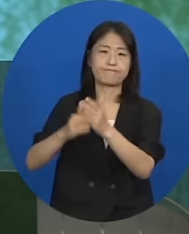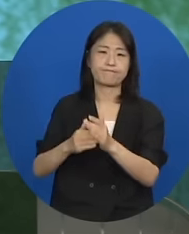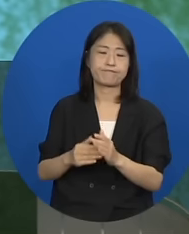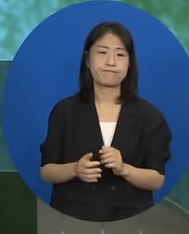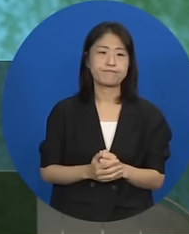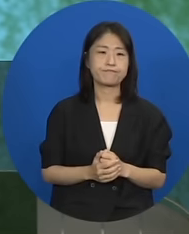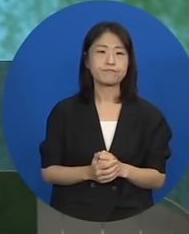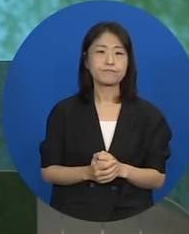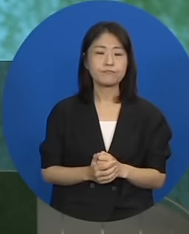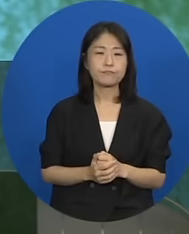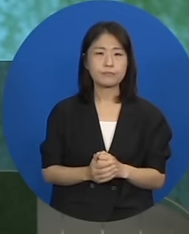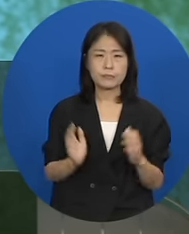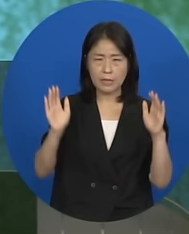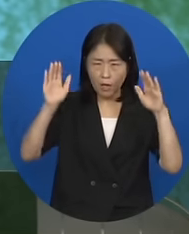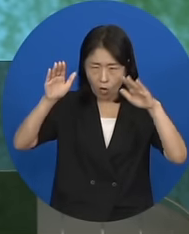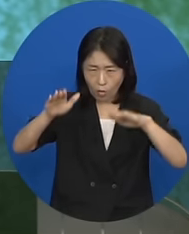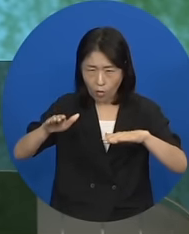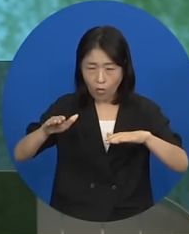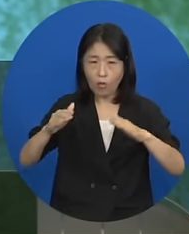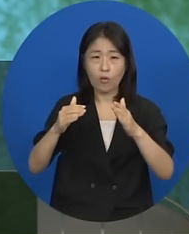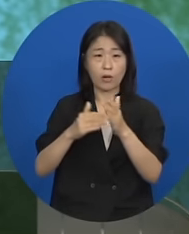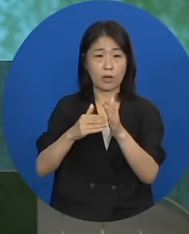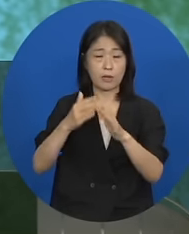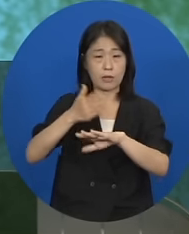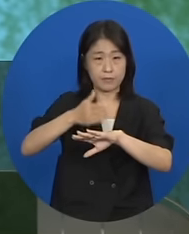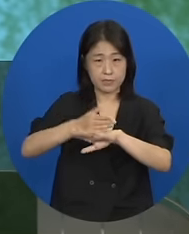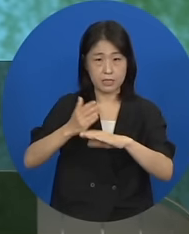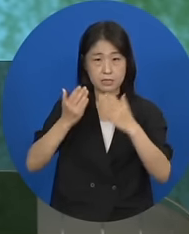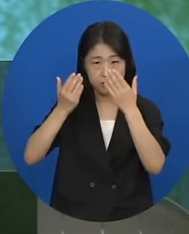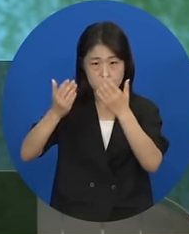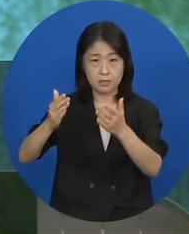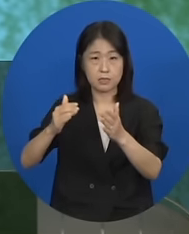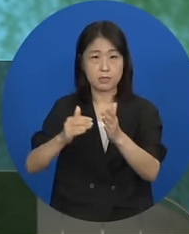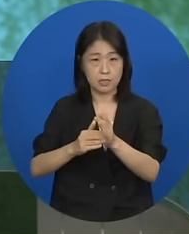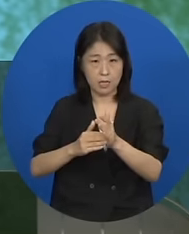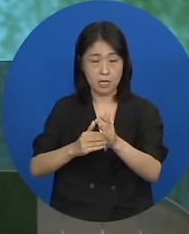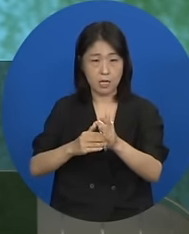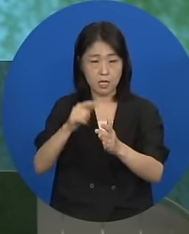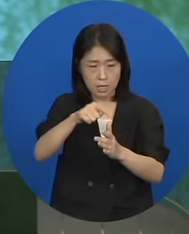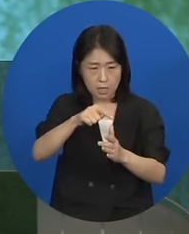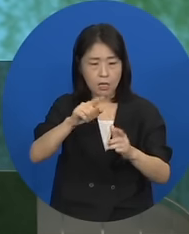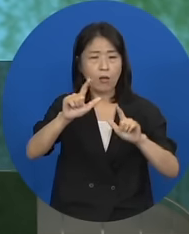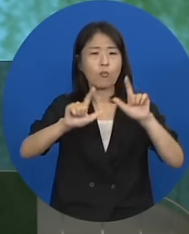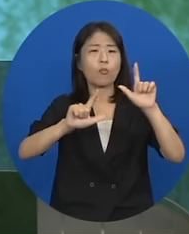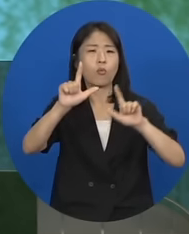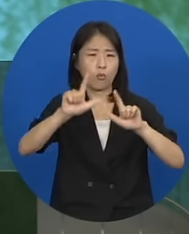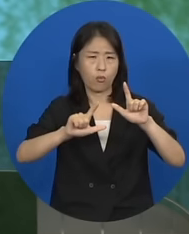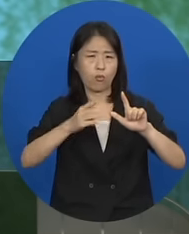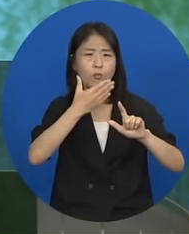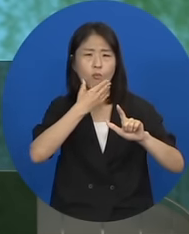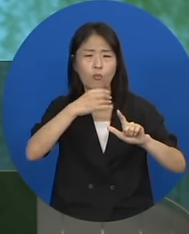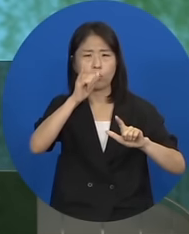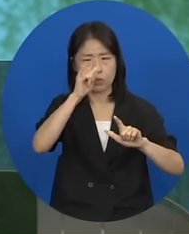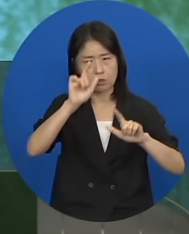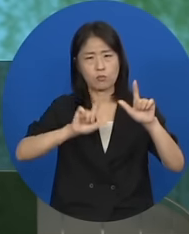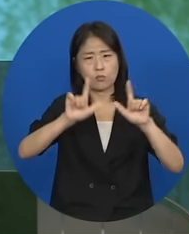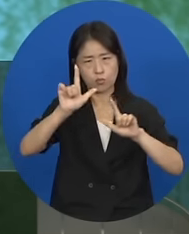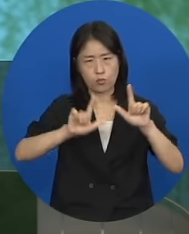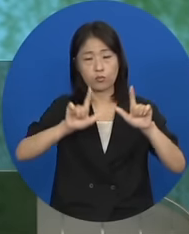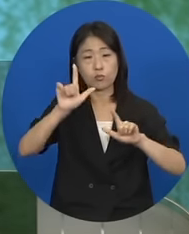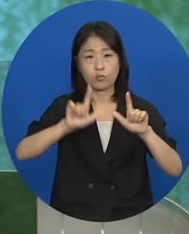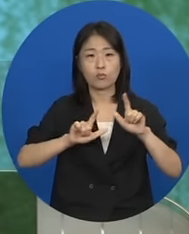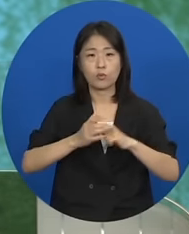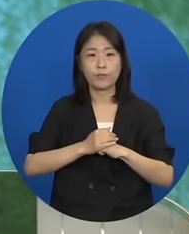드렸다 엎드려 감사를 드리는 그 모습이 복 있는 사람의 모습이에요 어떤